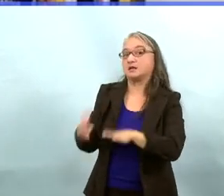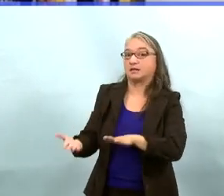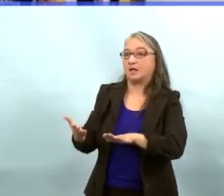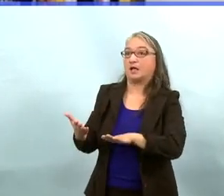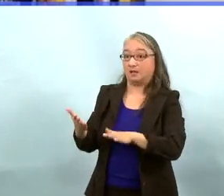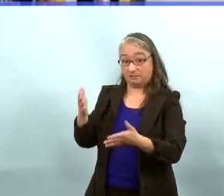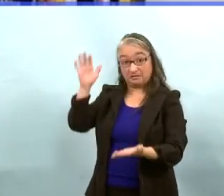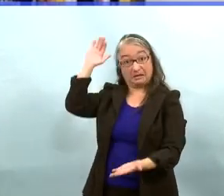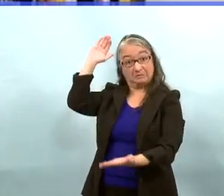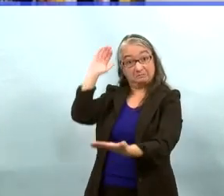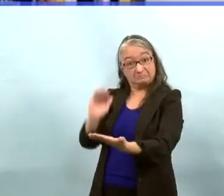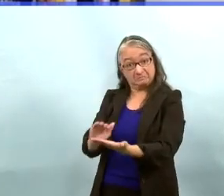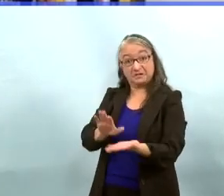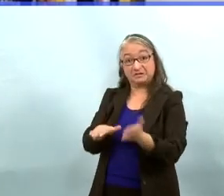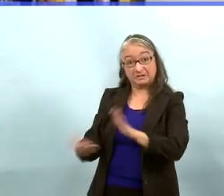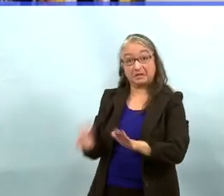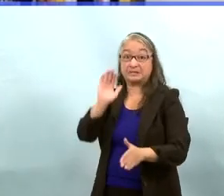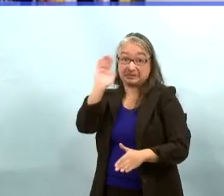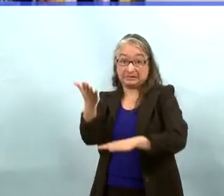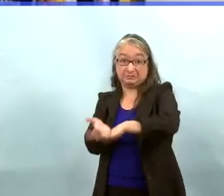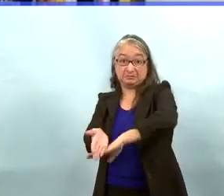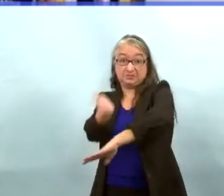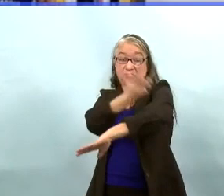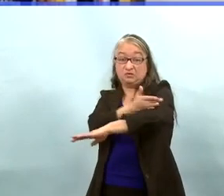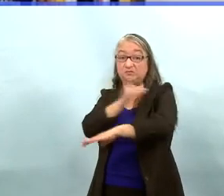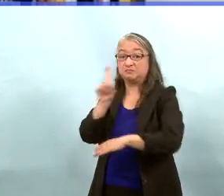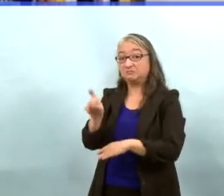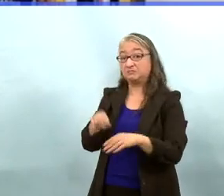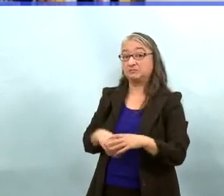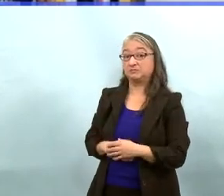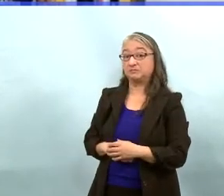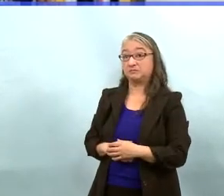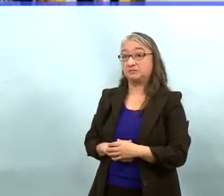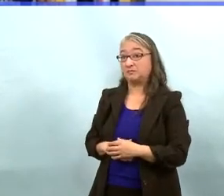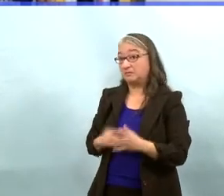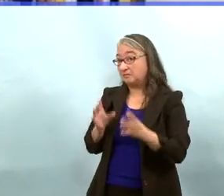Alors, est-ce que vous avez des commentaires sur la réduction du nombre de décès?